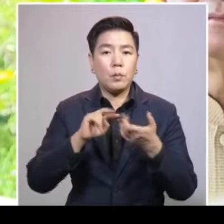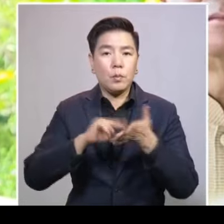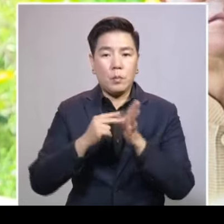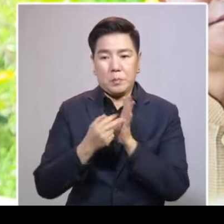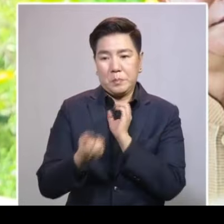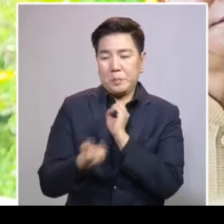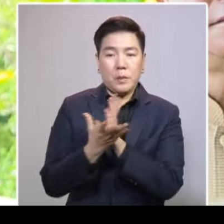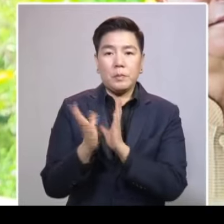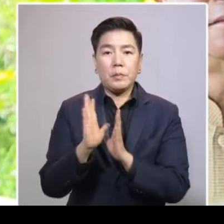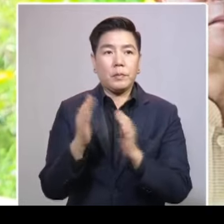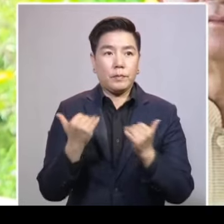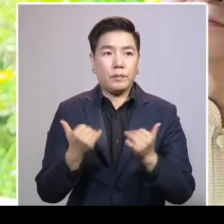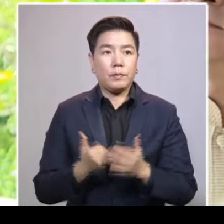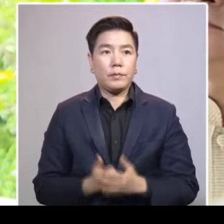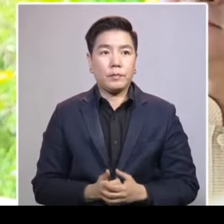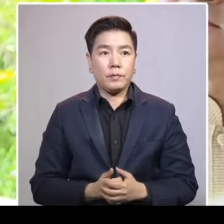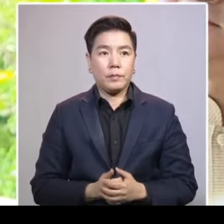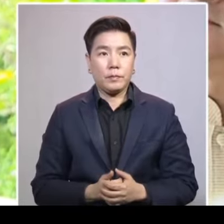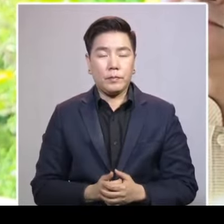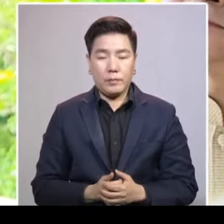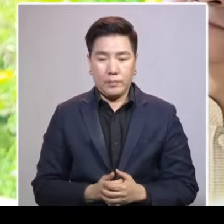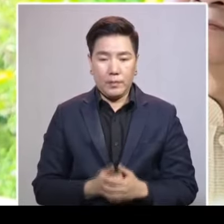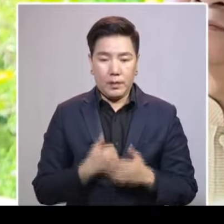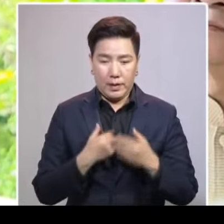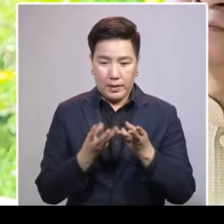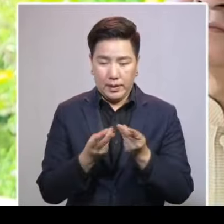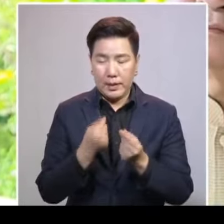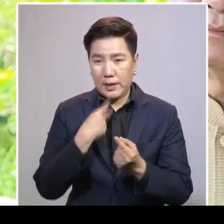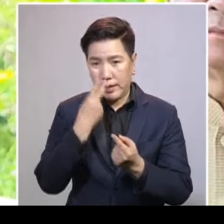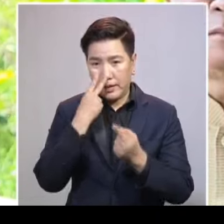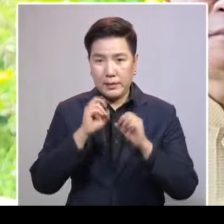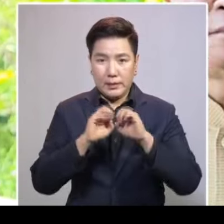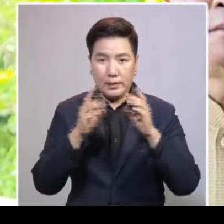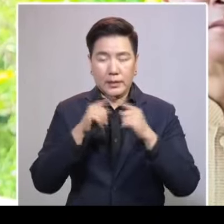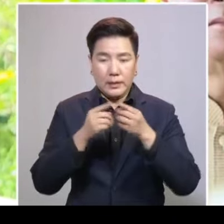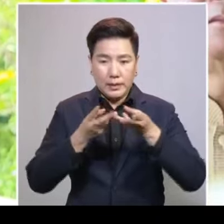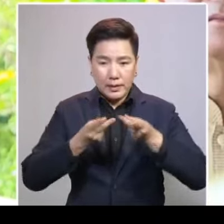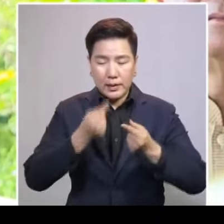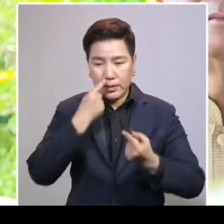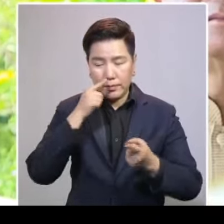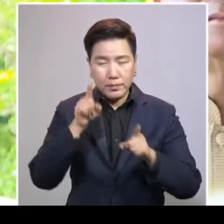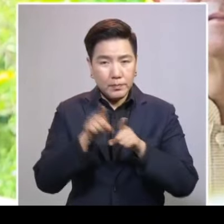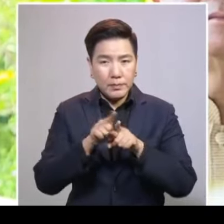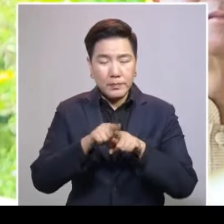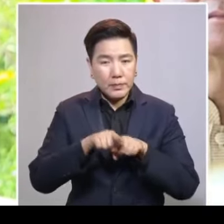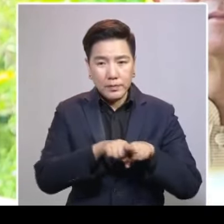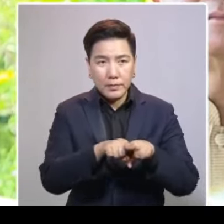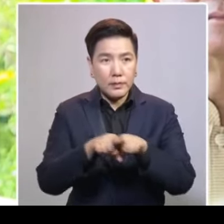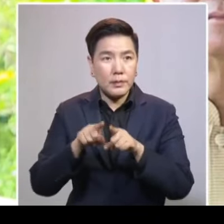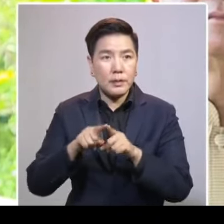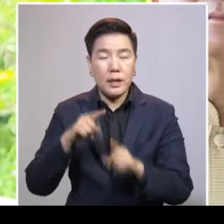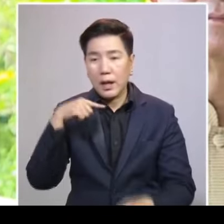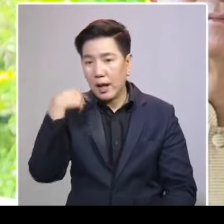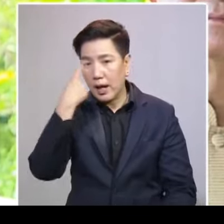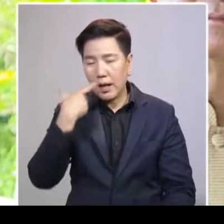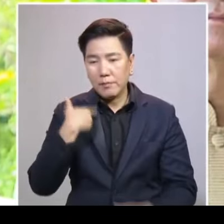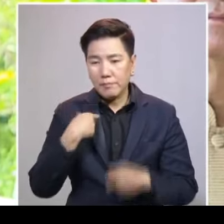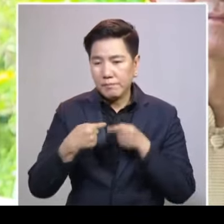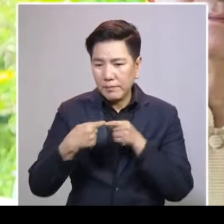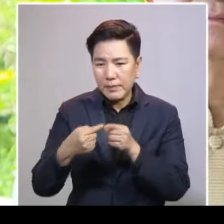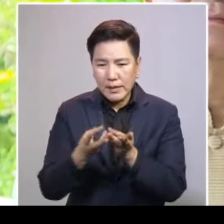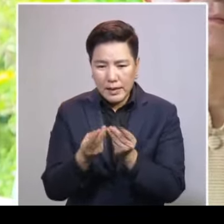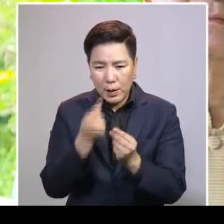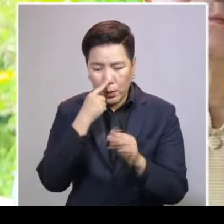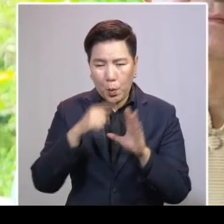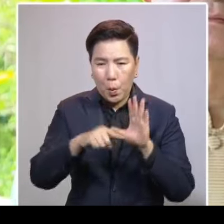าวก็เปลี่ยน ตรงไปตรงมานะครับตัวเลขก็เป็นบทพิสูจน์แล้วตัวเลขเมื่อเห็นด้วยก ัน แล้วมีใครมาถกเถียงตัวเลข